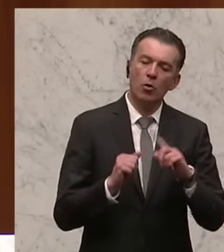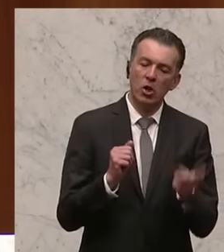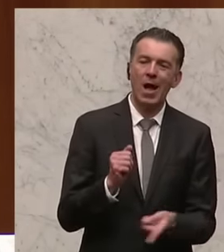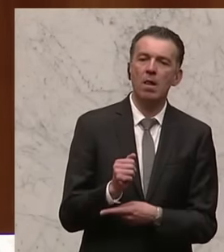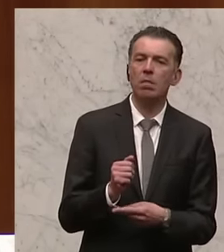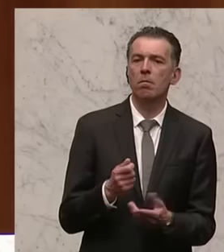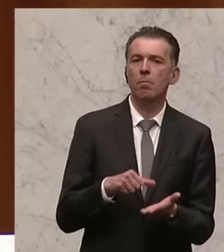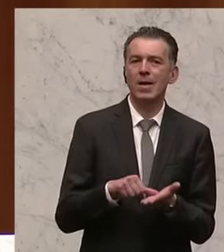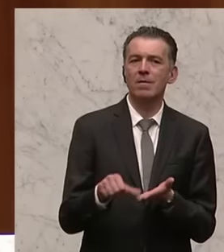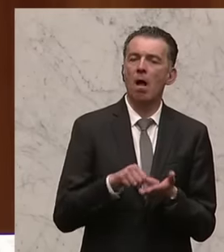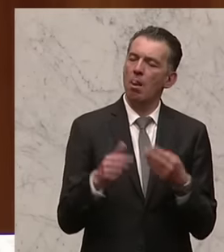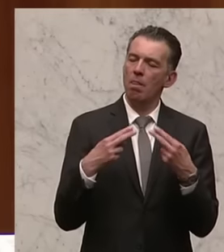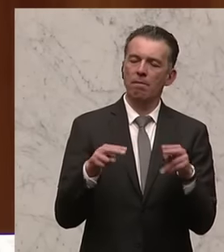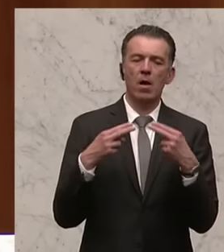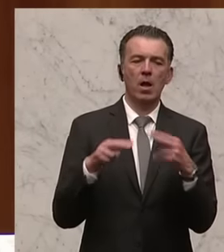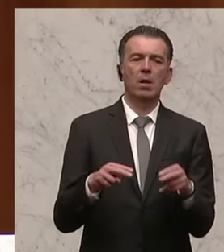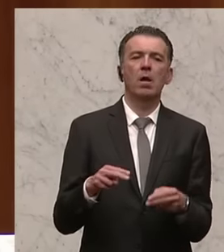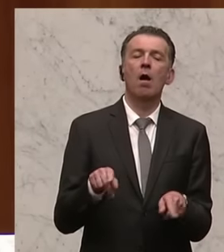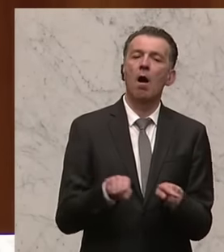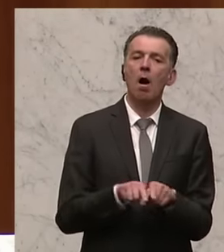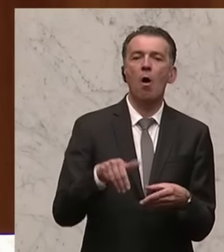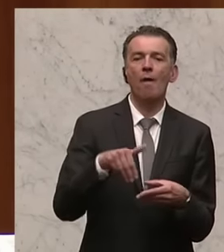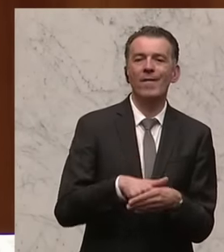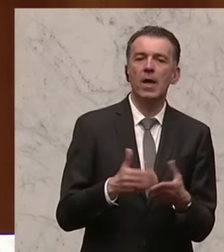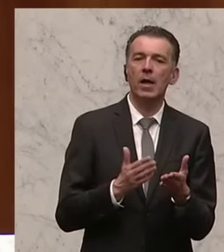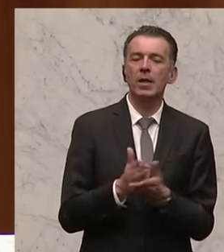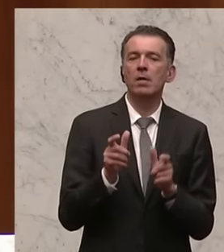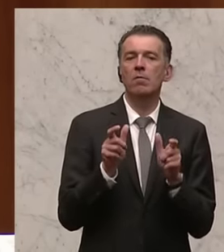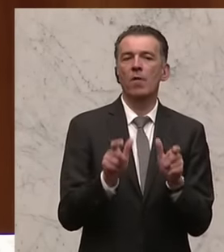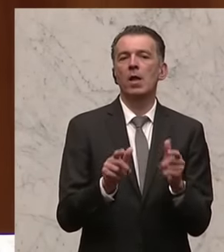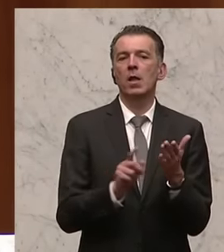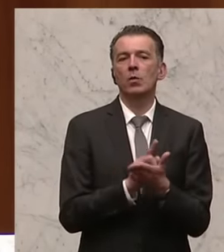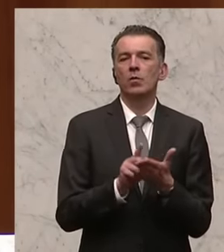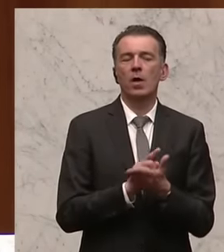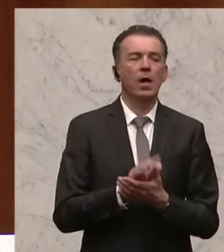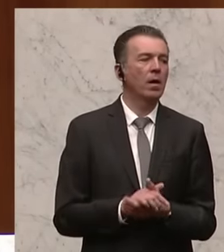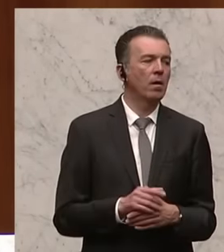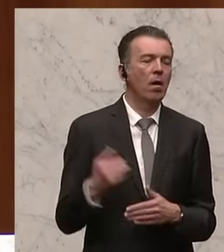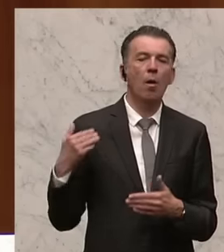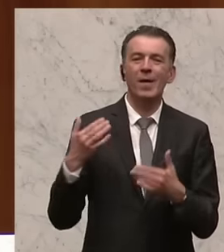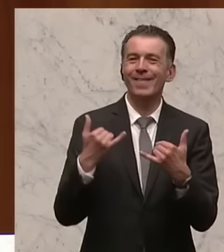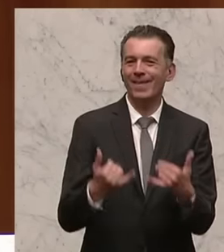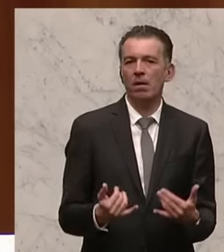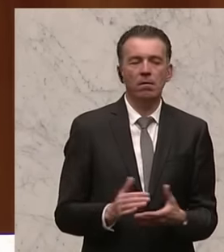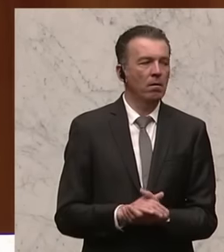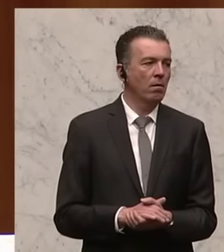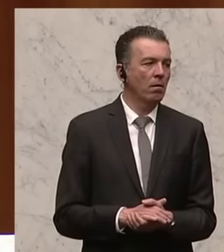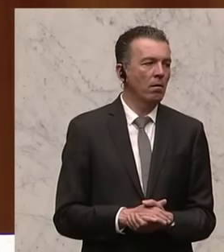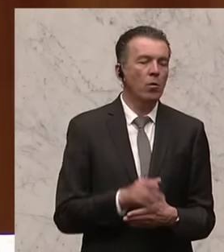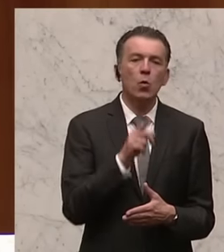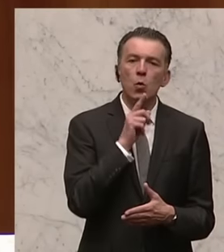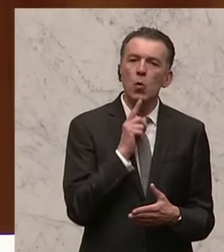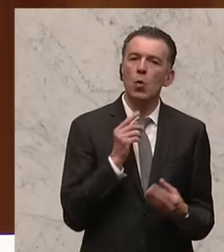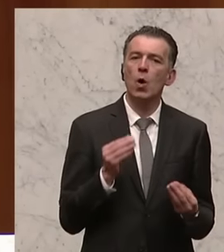Pauschalen fortzahlen während dieser Dienstverhinderungszeit. Bisher galten diese Regelungen ja